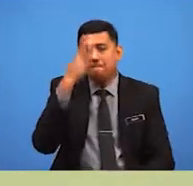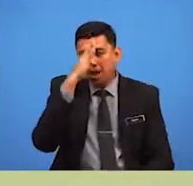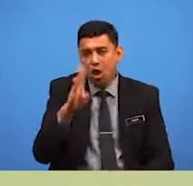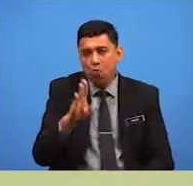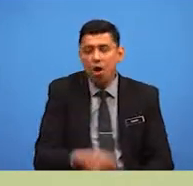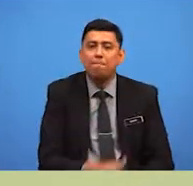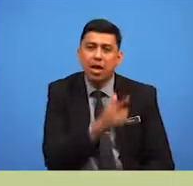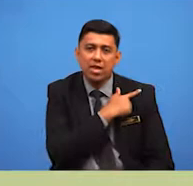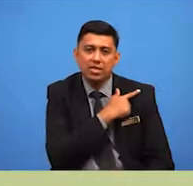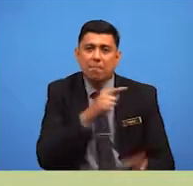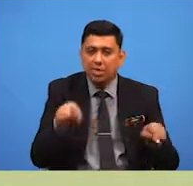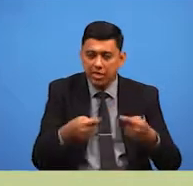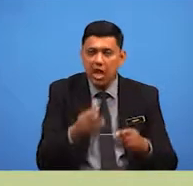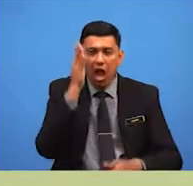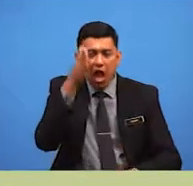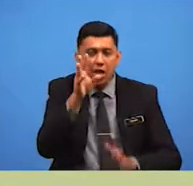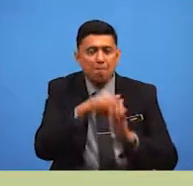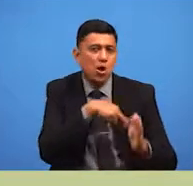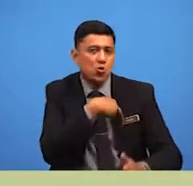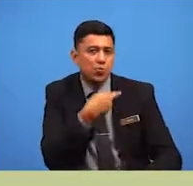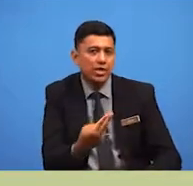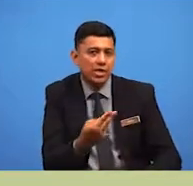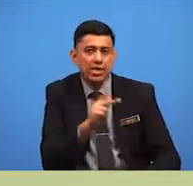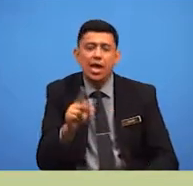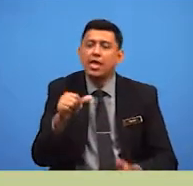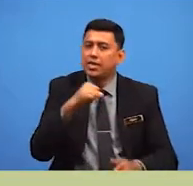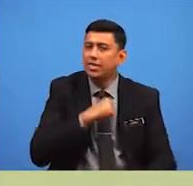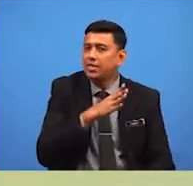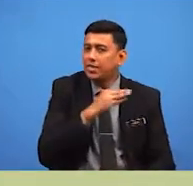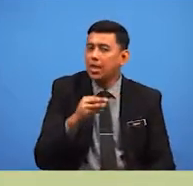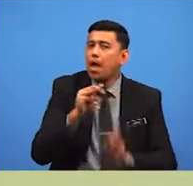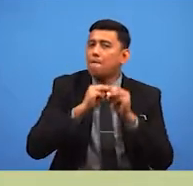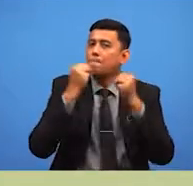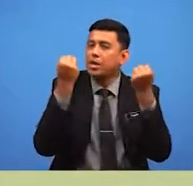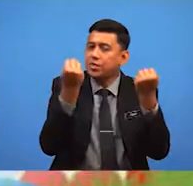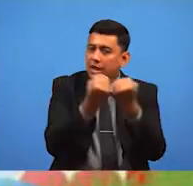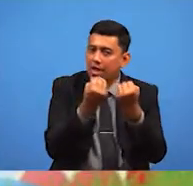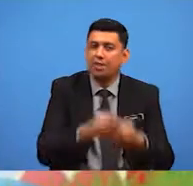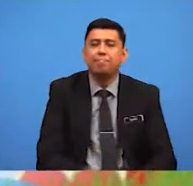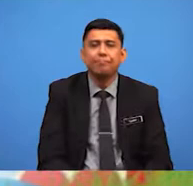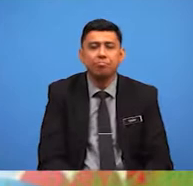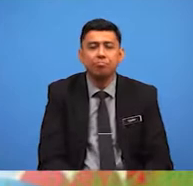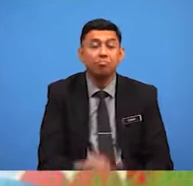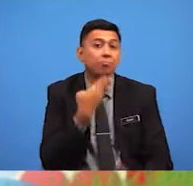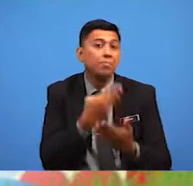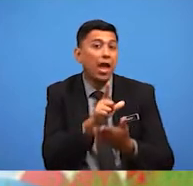malas bertindak akan merugikan diri dan masyarakat. Baiklah, murid-murid.